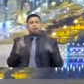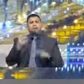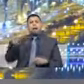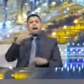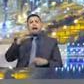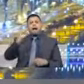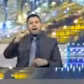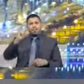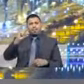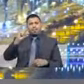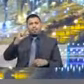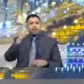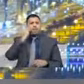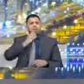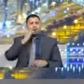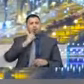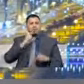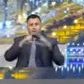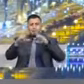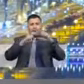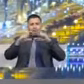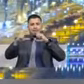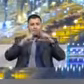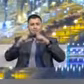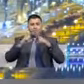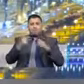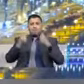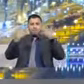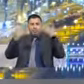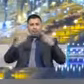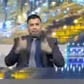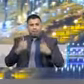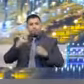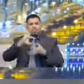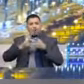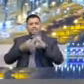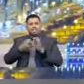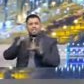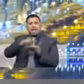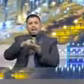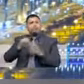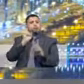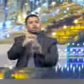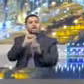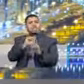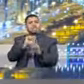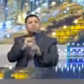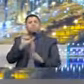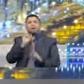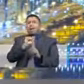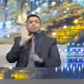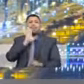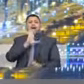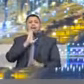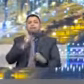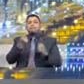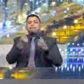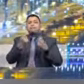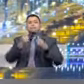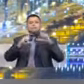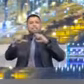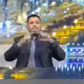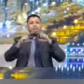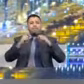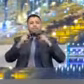أطلق معهد الإمارات للدراسات المصرفية والمالية المؤسسة الإقليمية المتخصصة في مجال التعليم